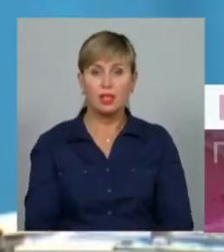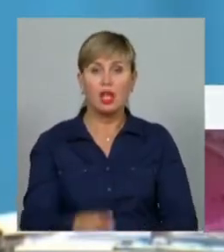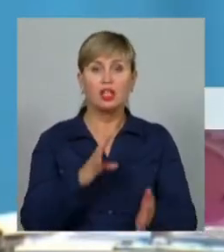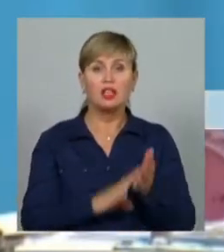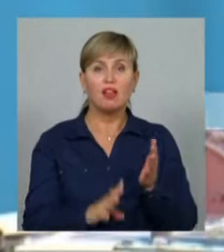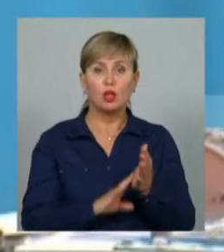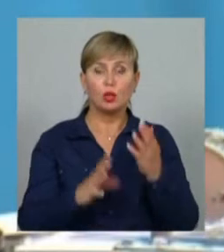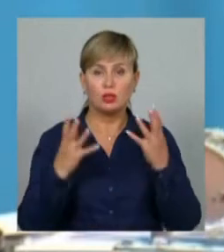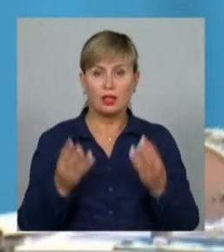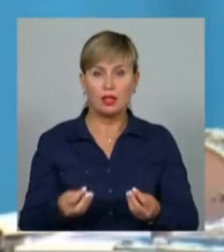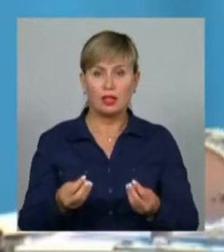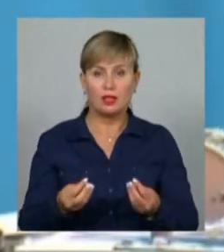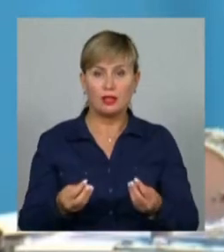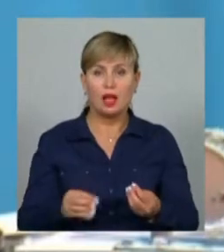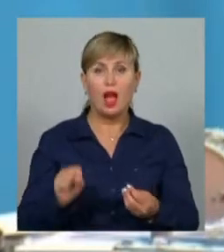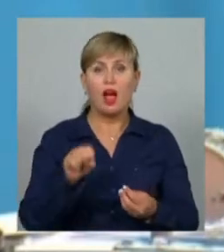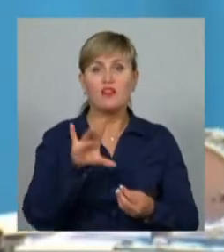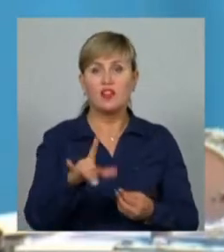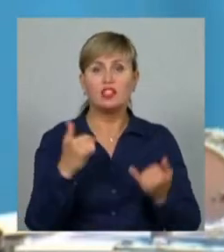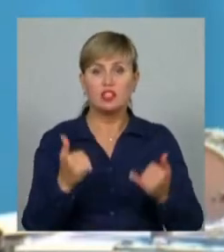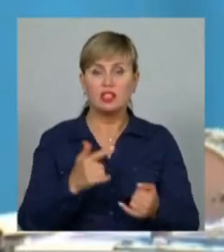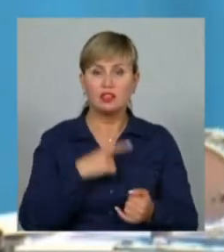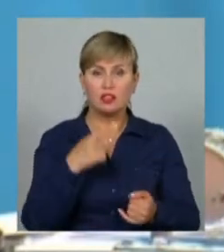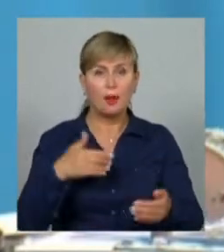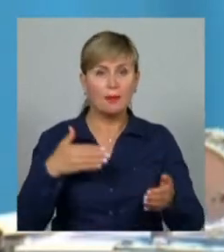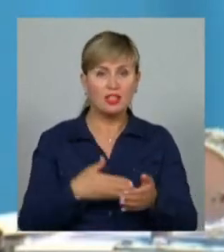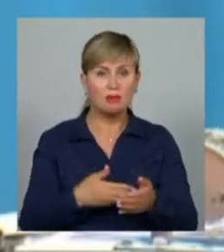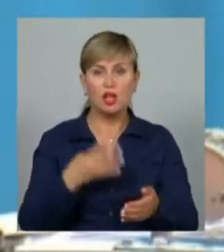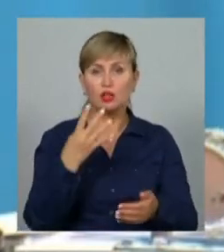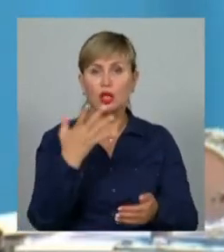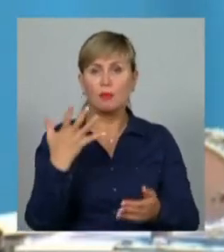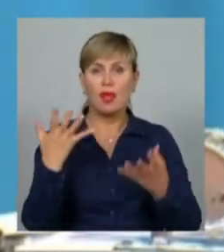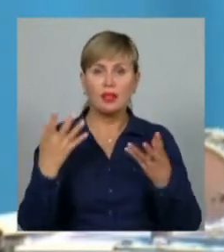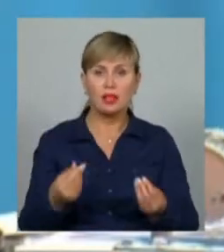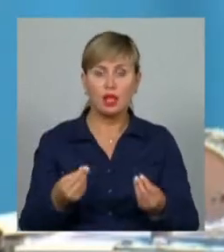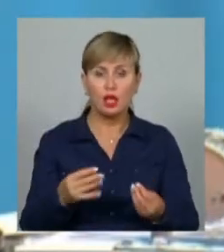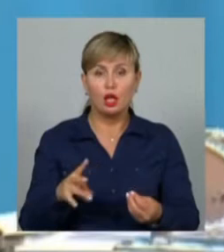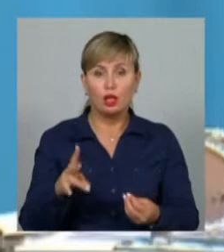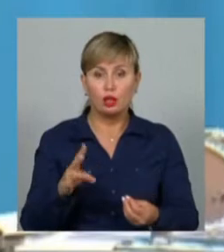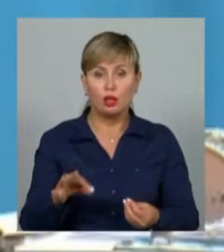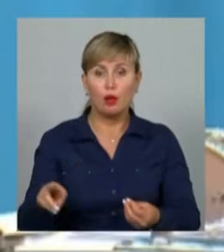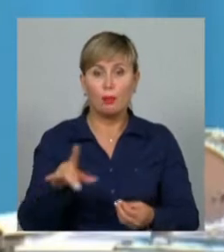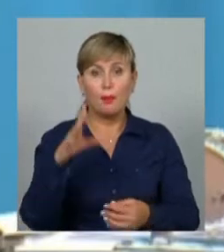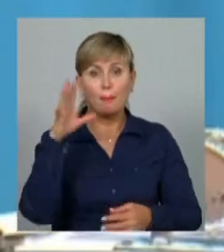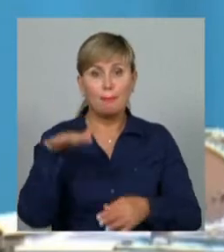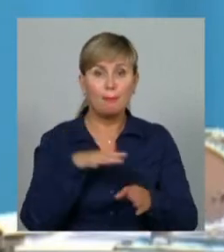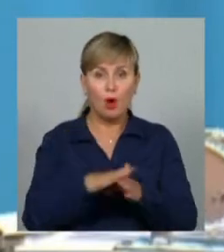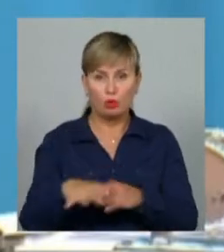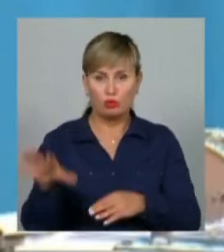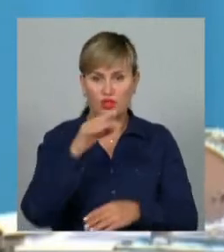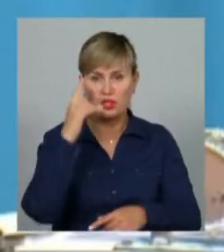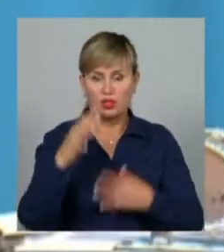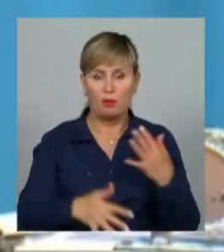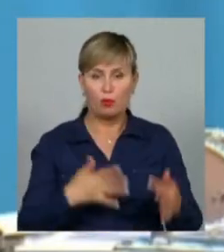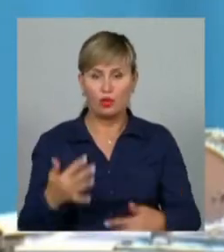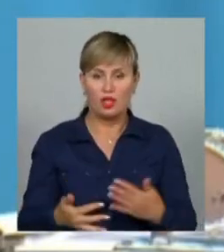90 дней. Вы сейчас говорите максимально 45 дней. Но мы же полностью всех запутали.